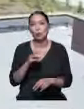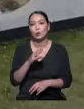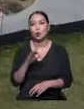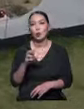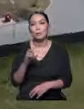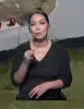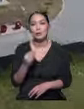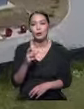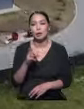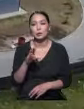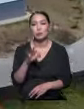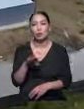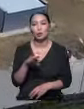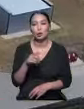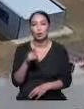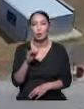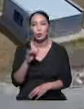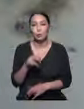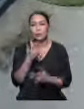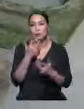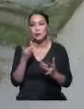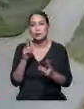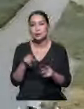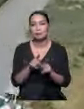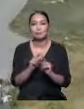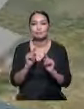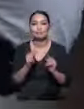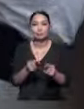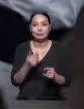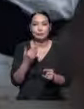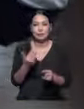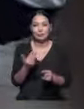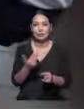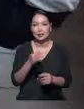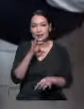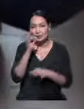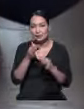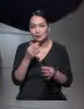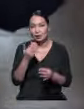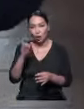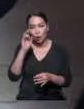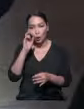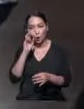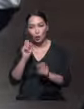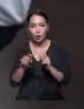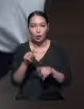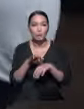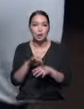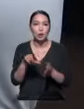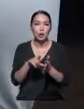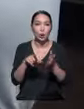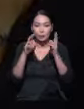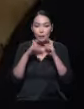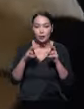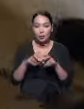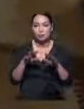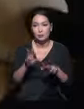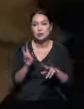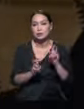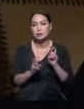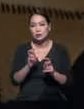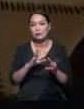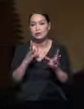«Биф Экспорт Групп». Последнего также поймали на издевательствах над госслужащим, который проводил налоговую проверку на предприятии. В